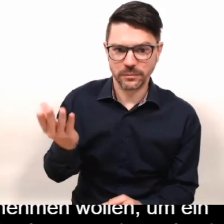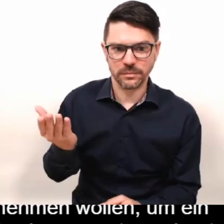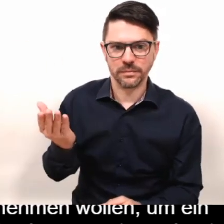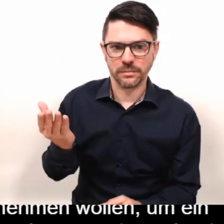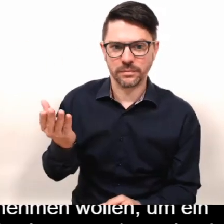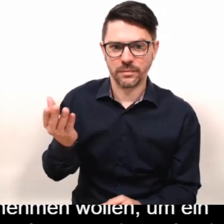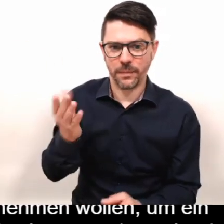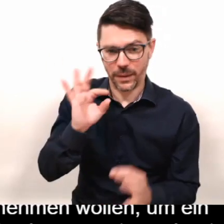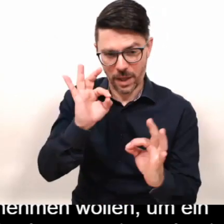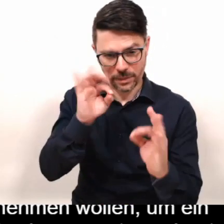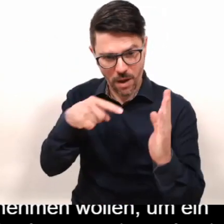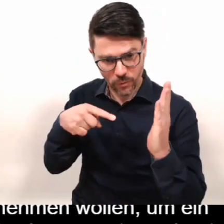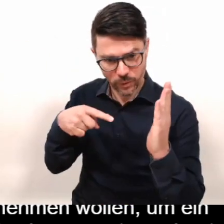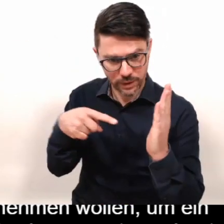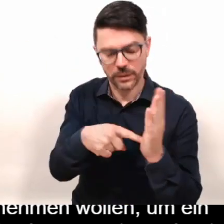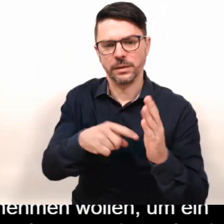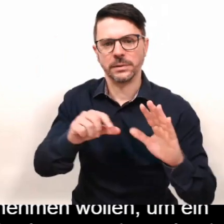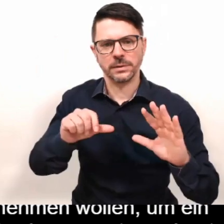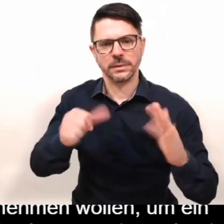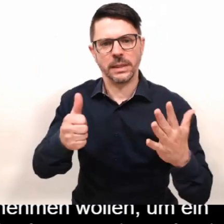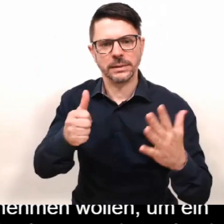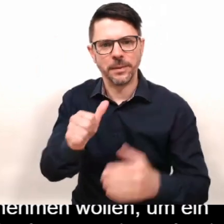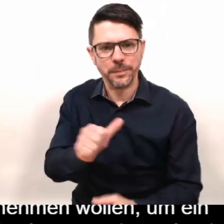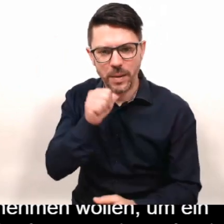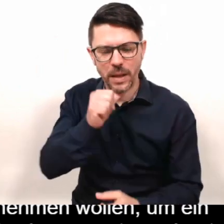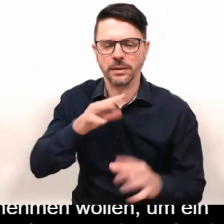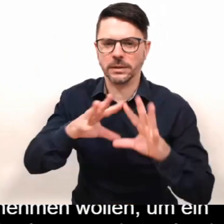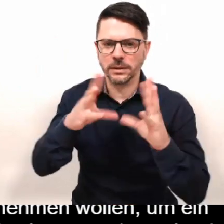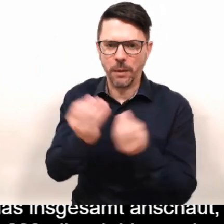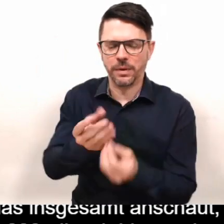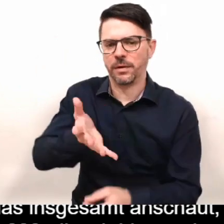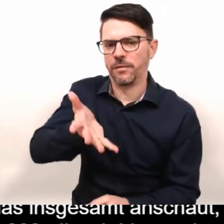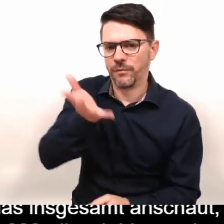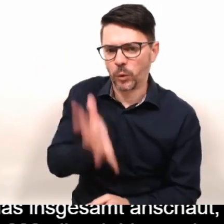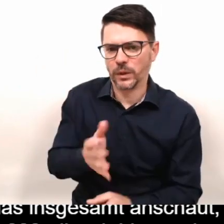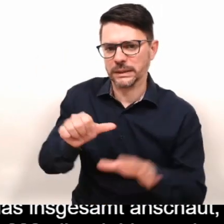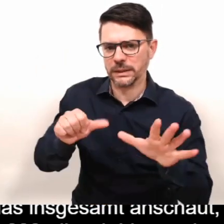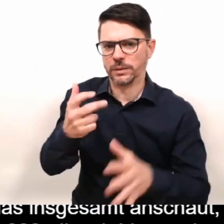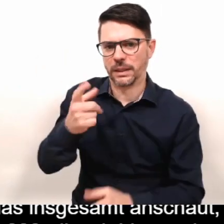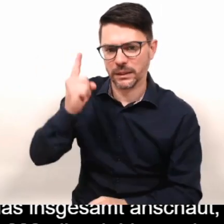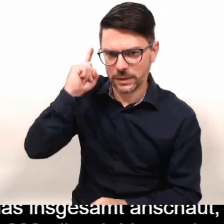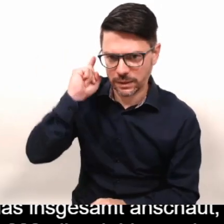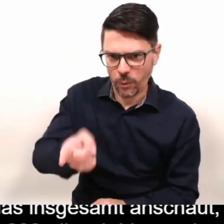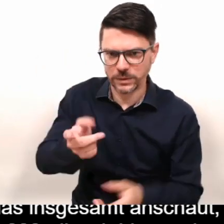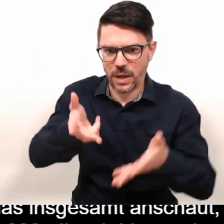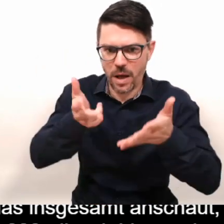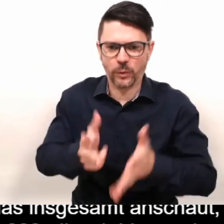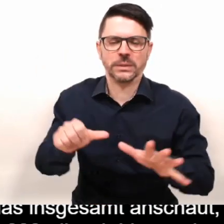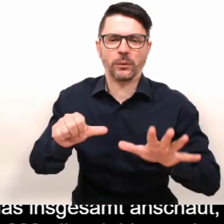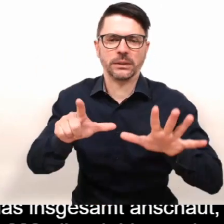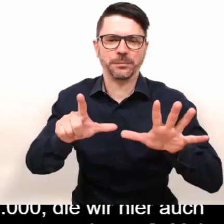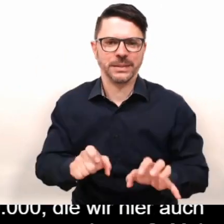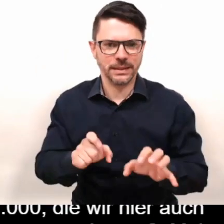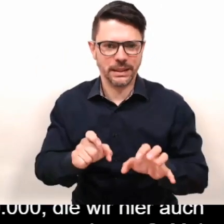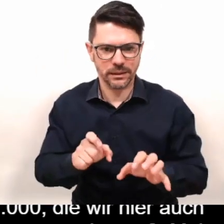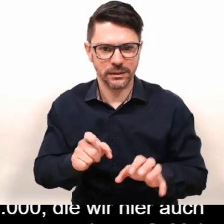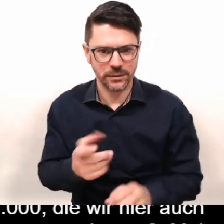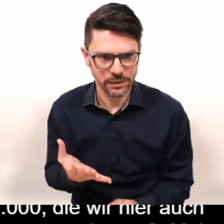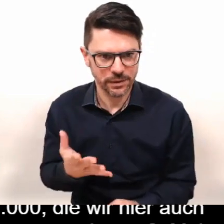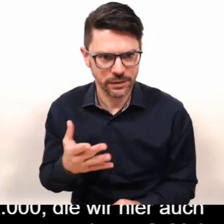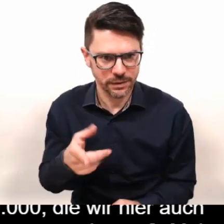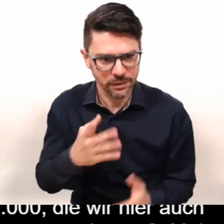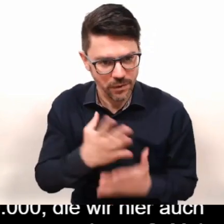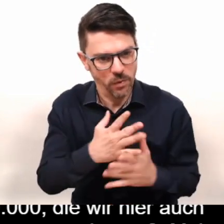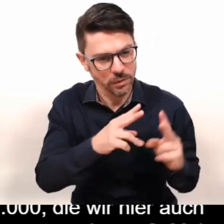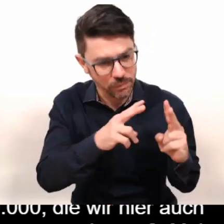.876 Proben, die untersucht worden sind. Und wenn man sich das nochmal anschaut, das entspricht einer